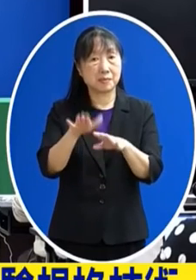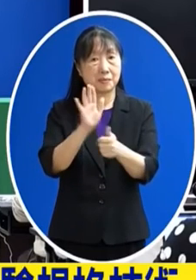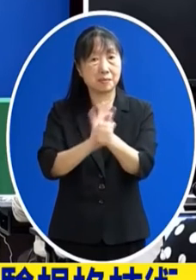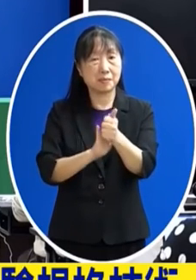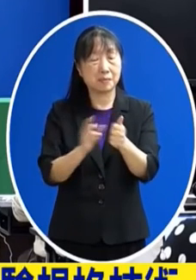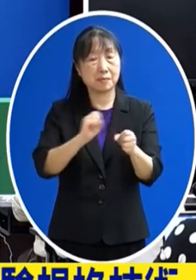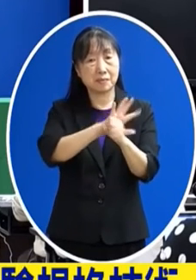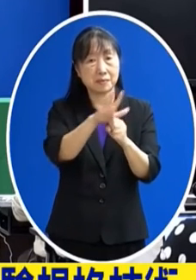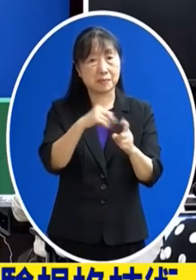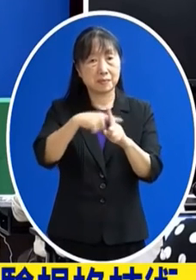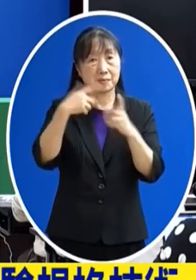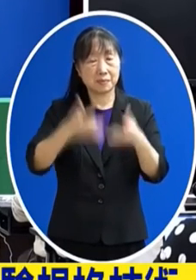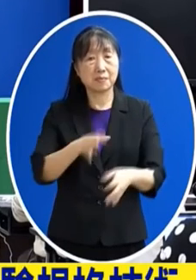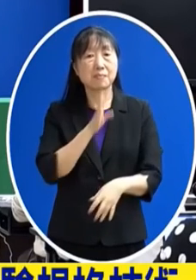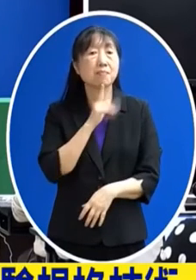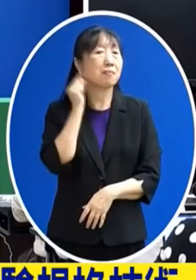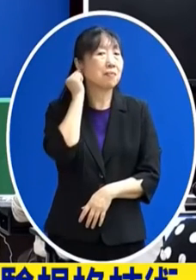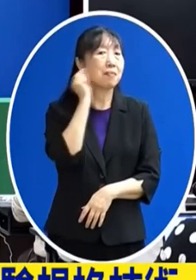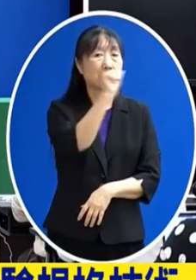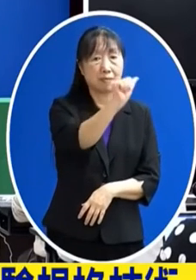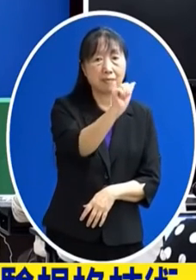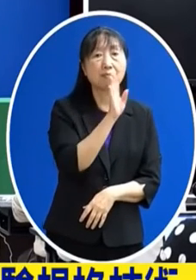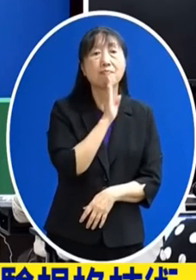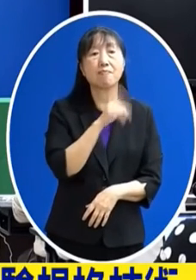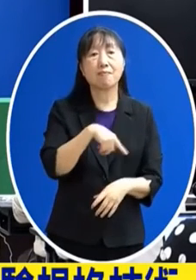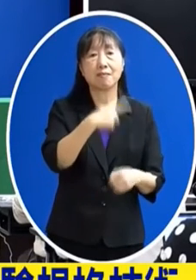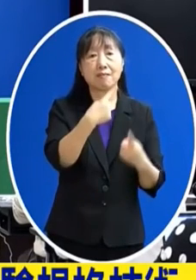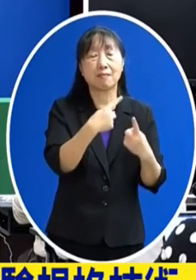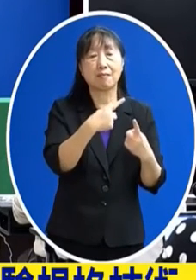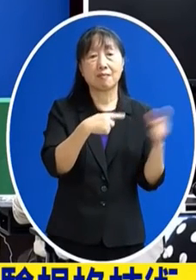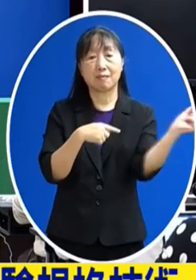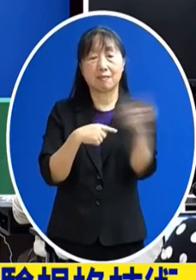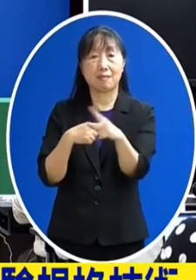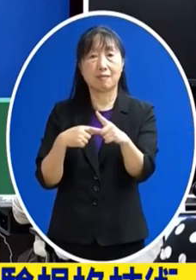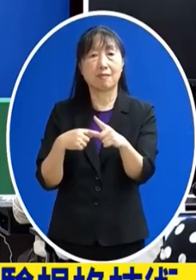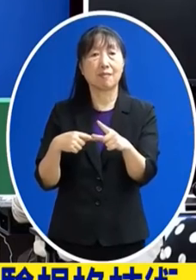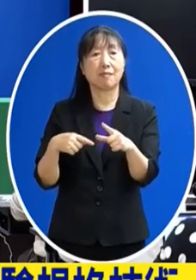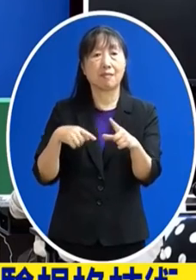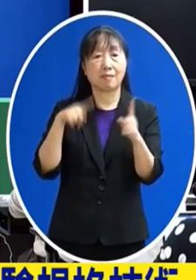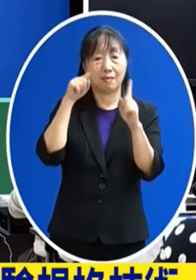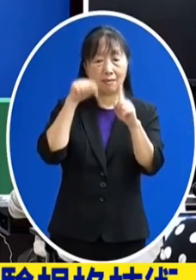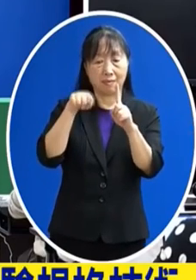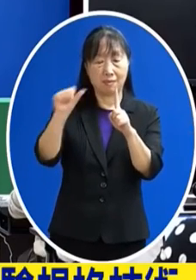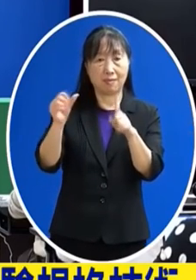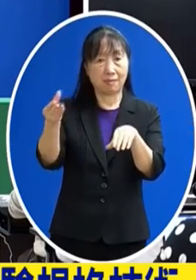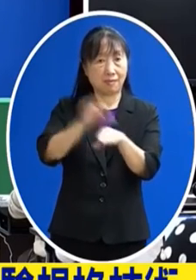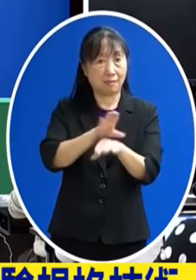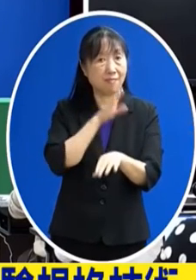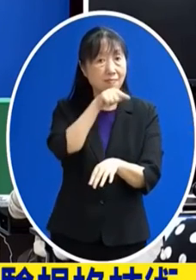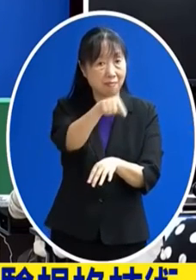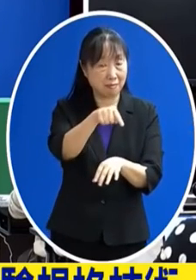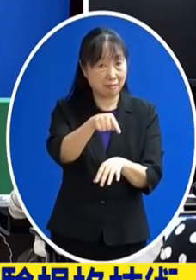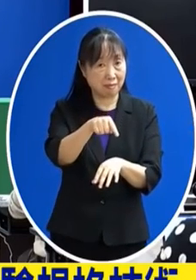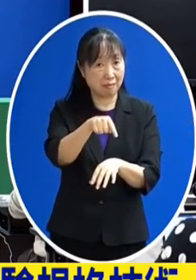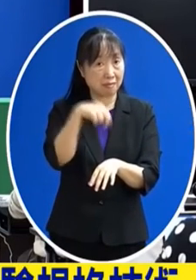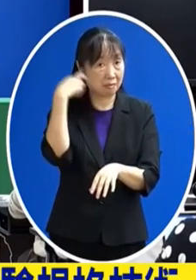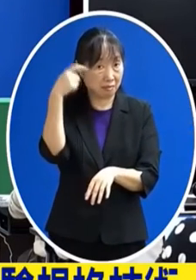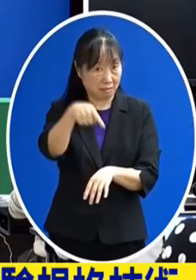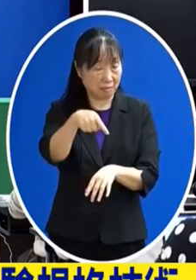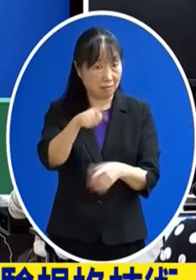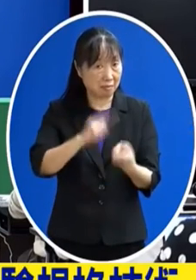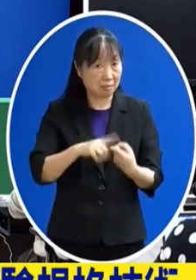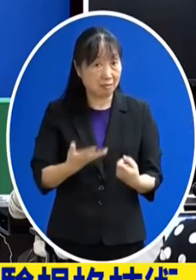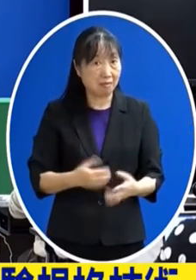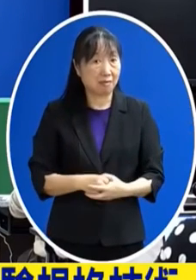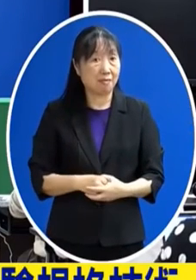症率，其中呢是 A 型发生重症几率是比其他血型高出 1.5 倍，有这样子的一个说法吗？谢